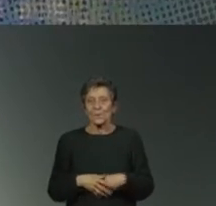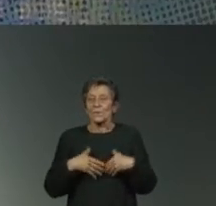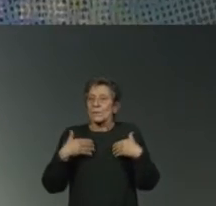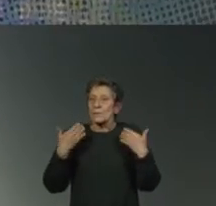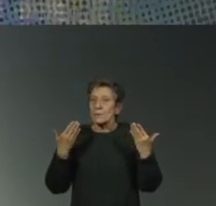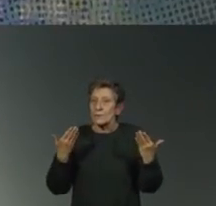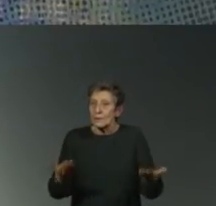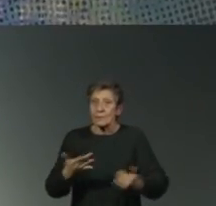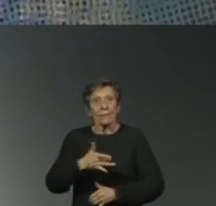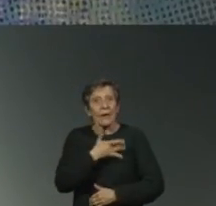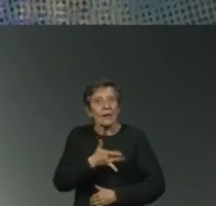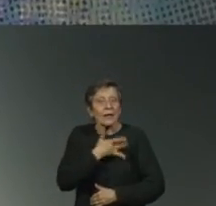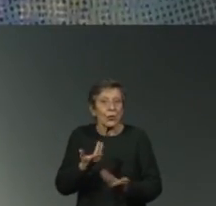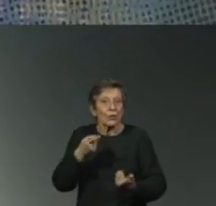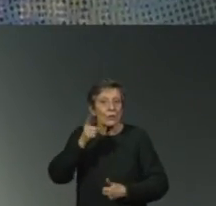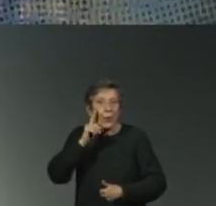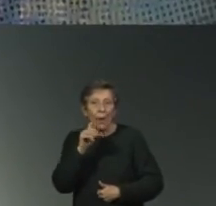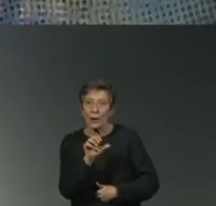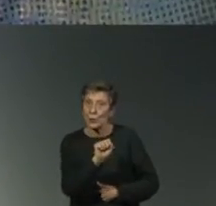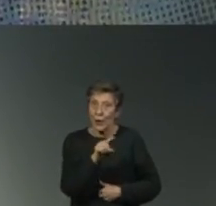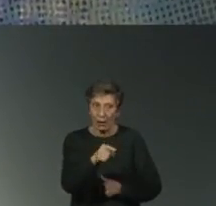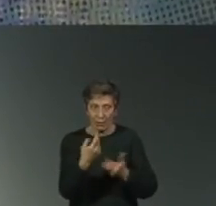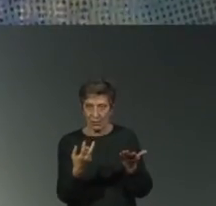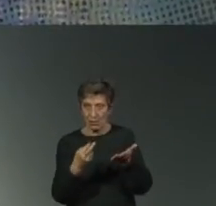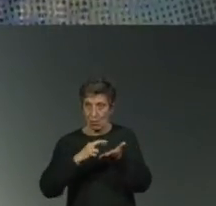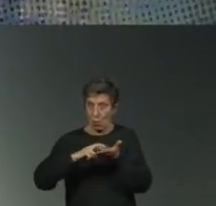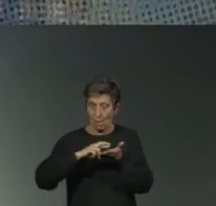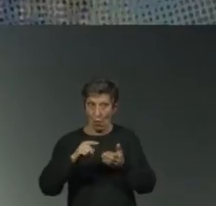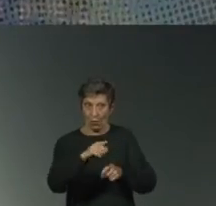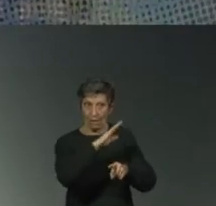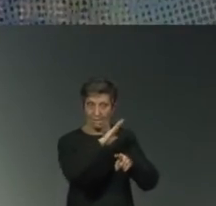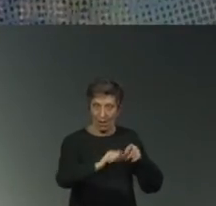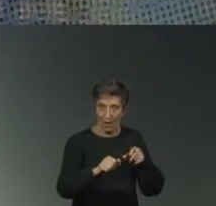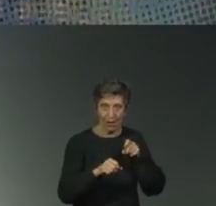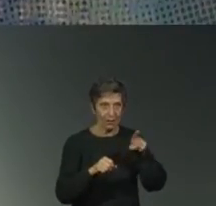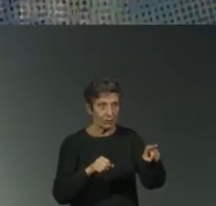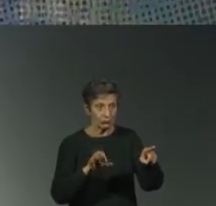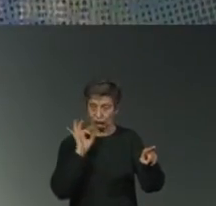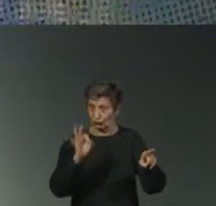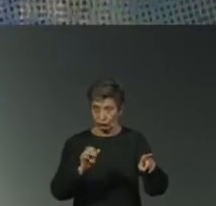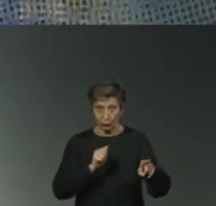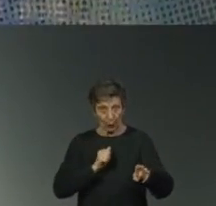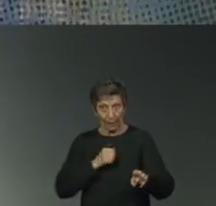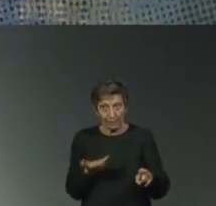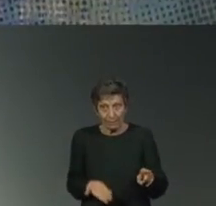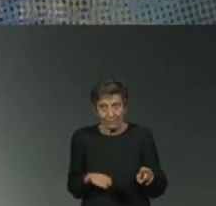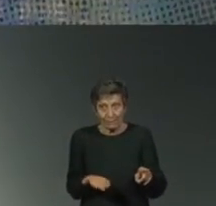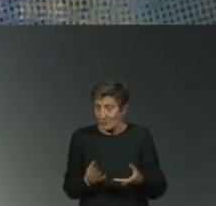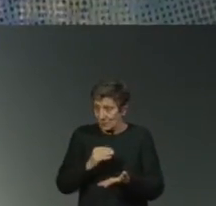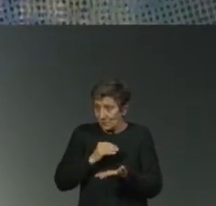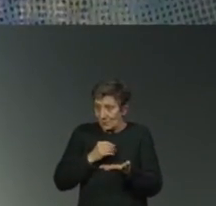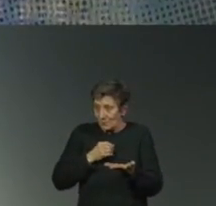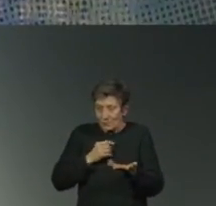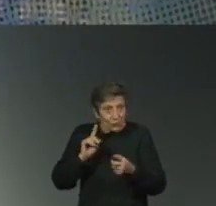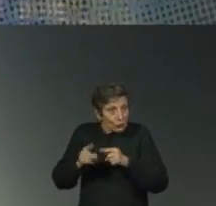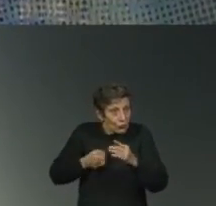qu'on voit Suzanne faire dans le roman, c'est ce que j'ai moi-même fait pendant toute l'écriture du livre.